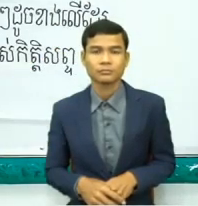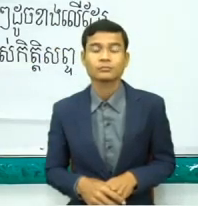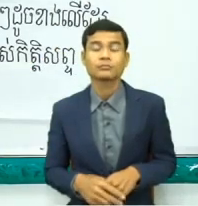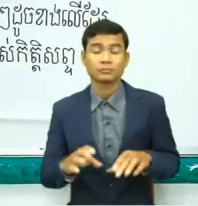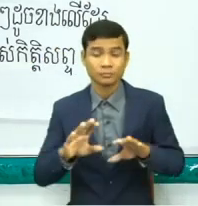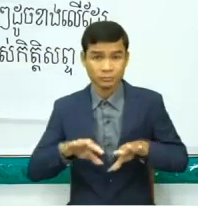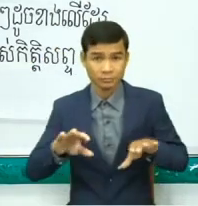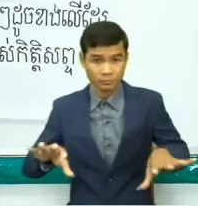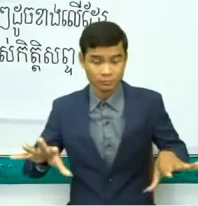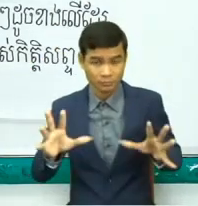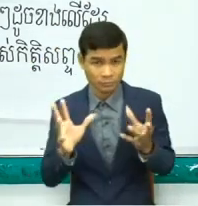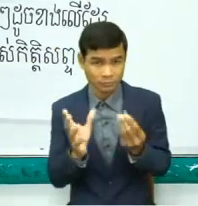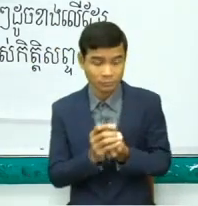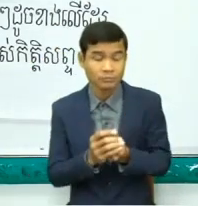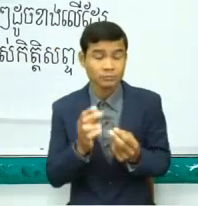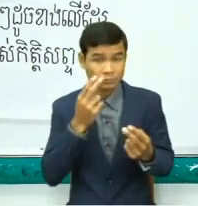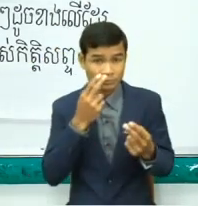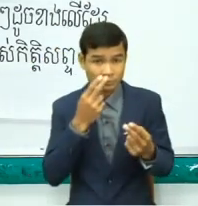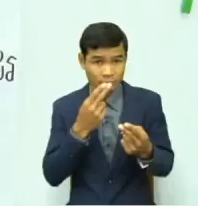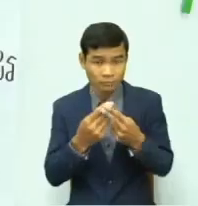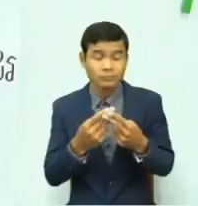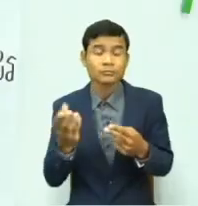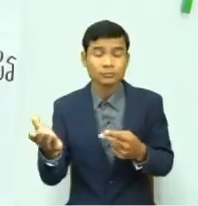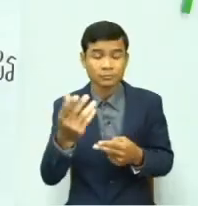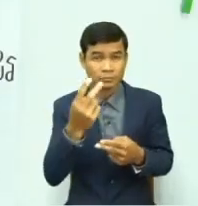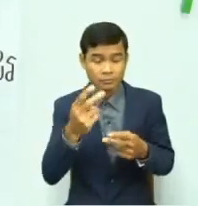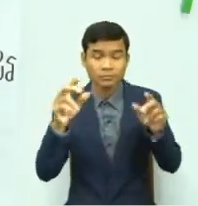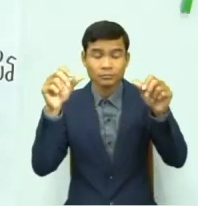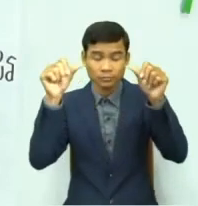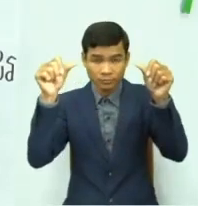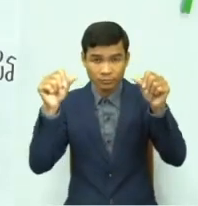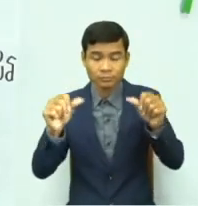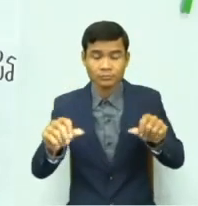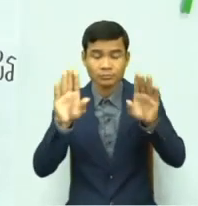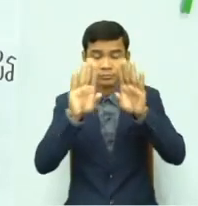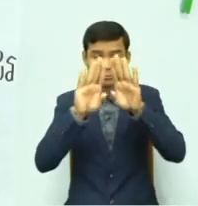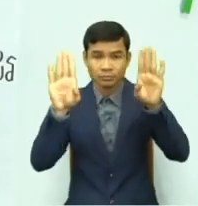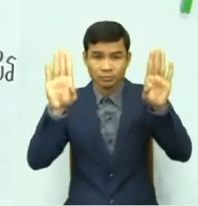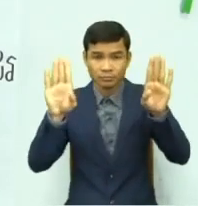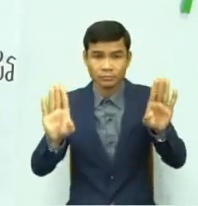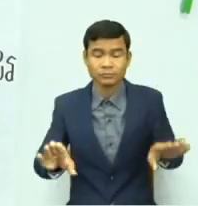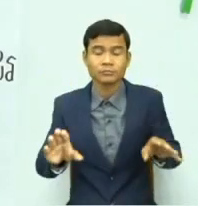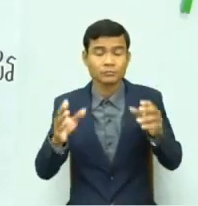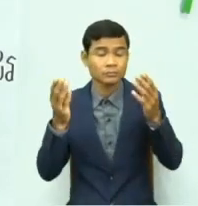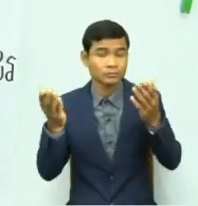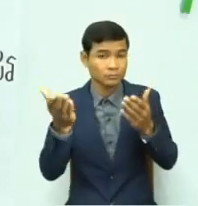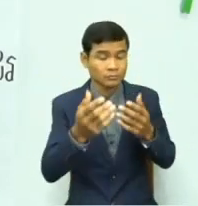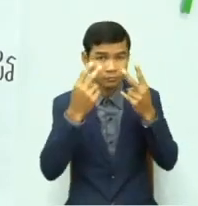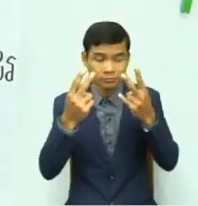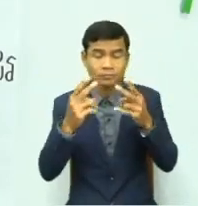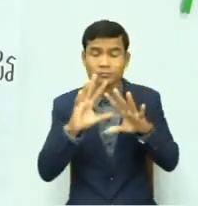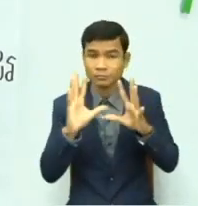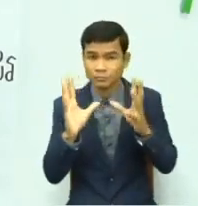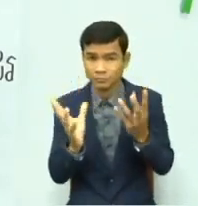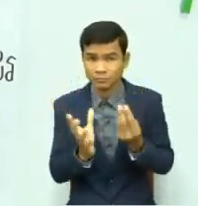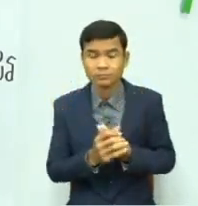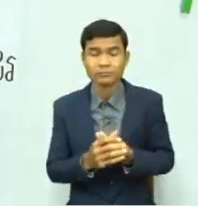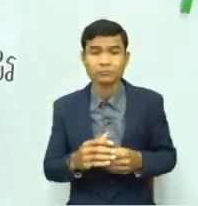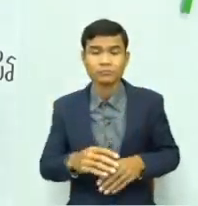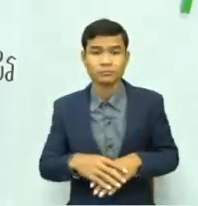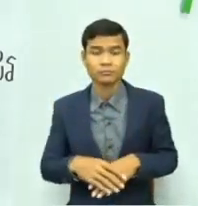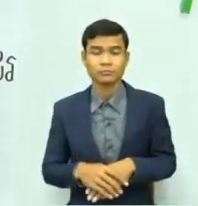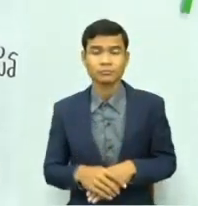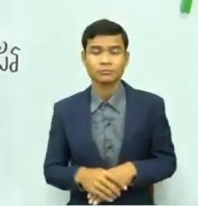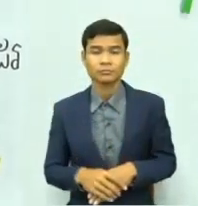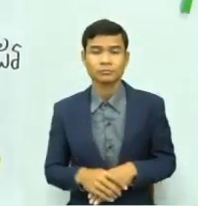tặng ác khí con khuyên chụp lại ha chụp lại đàn group bật lửa cả đặc hiền chẳng con chăm tiêm tua tặng ác khí nó con chăm